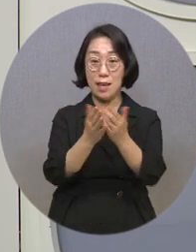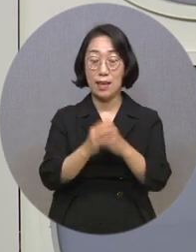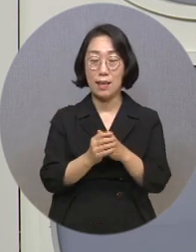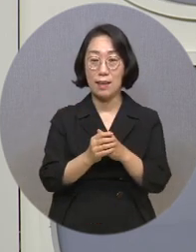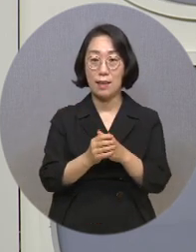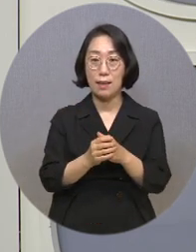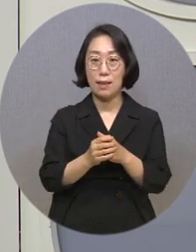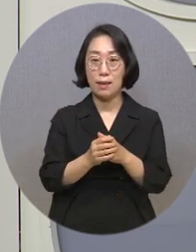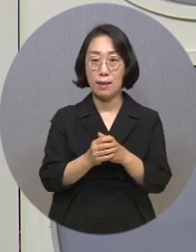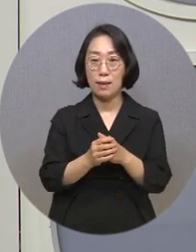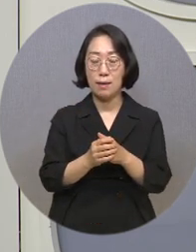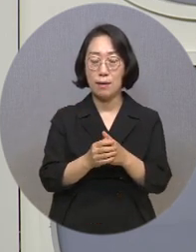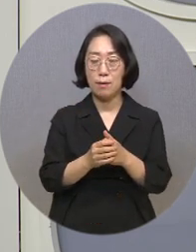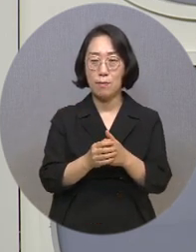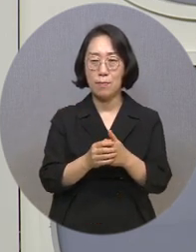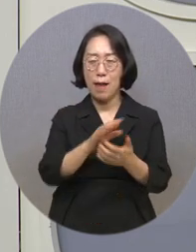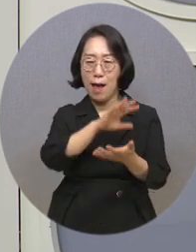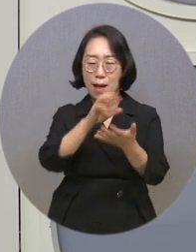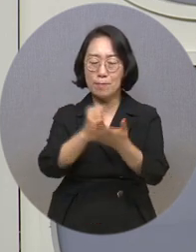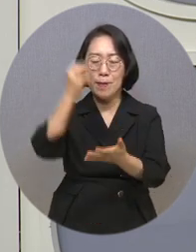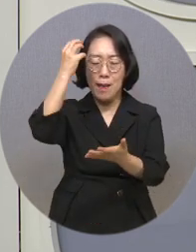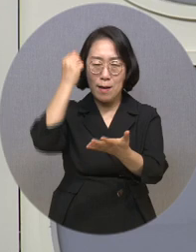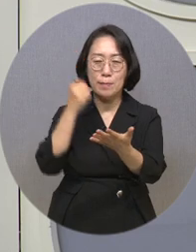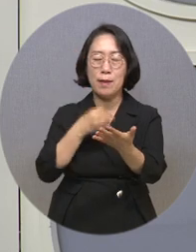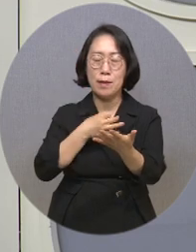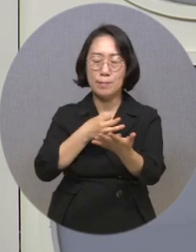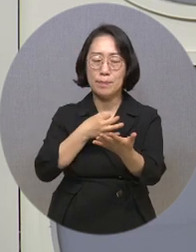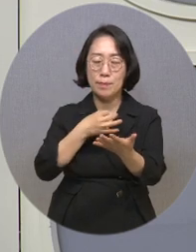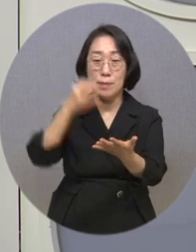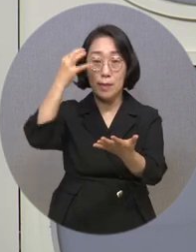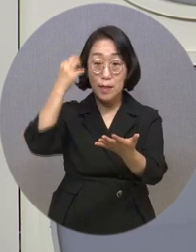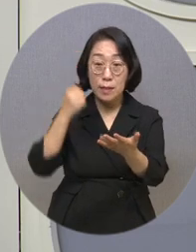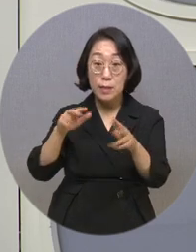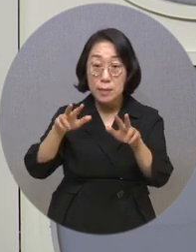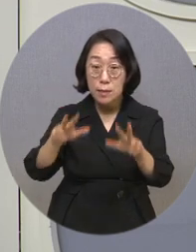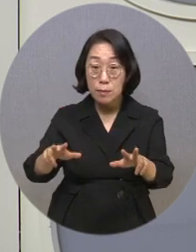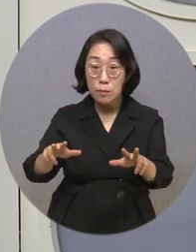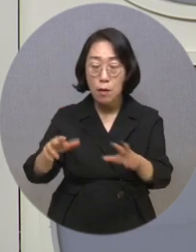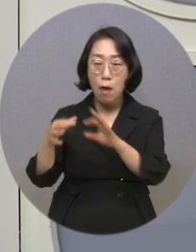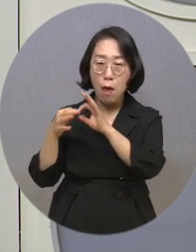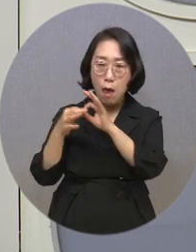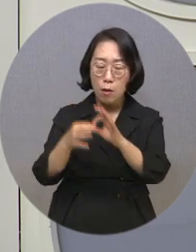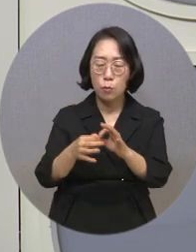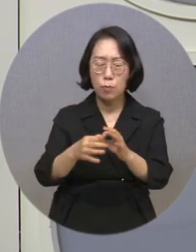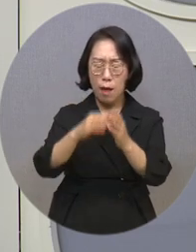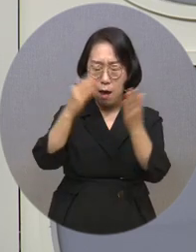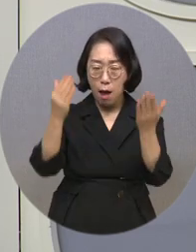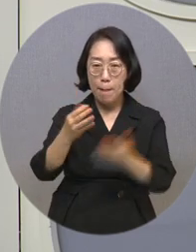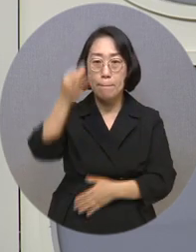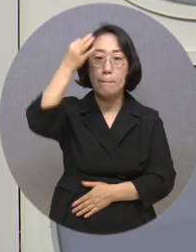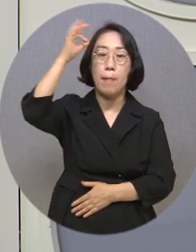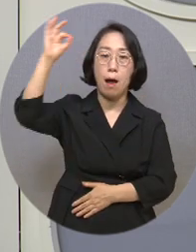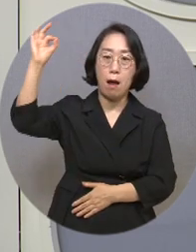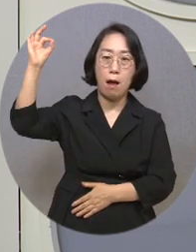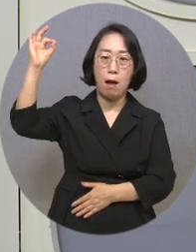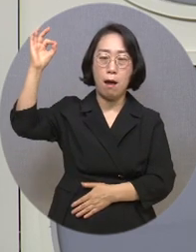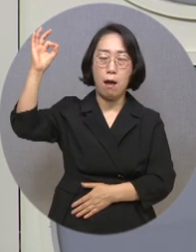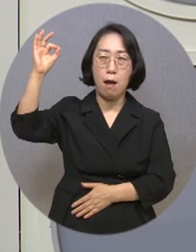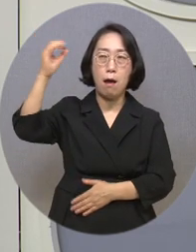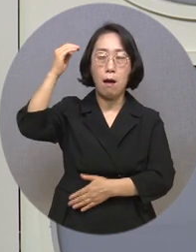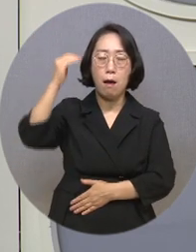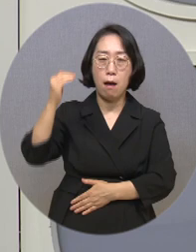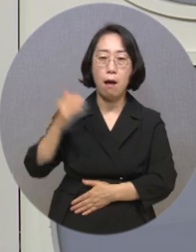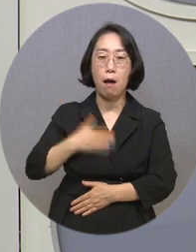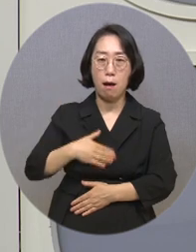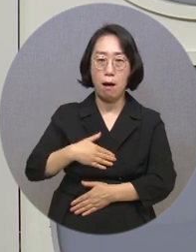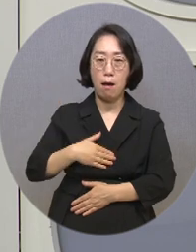김소월의 시집을 딸딸딸딸 외웠었거든요. 그렇죠. 근데 지금도 김소월의 시는 다 기억을 해요. 그런데 나이가